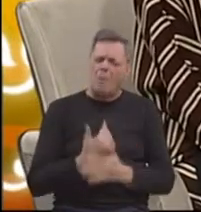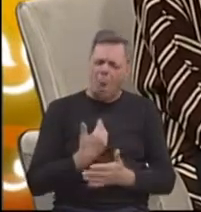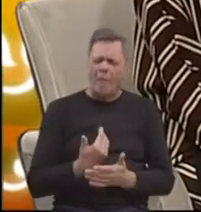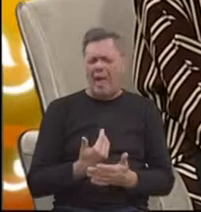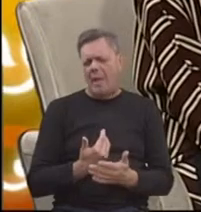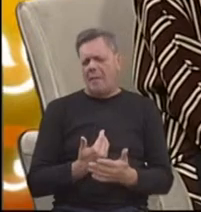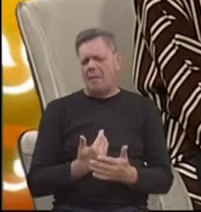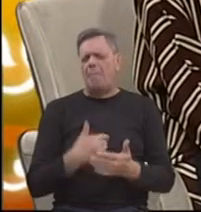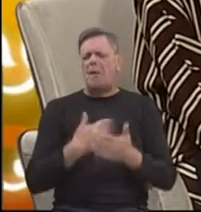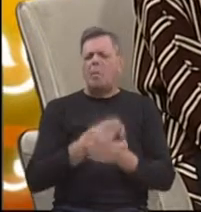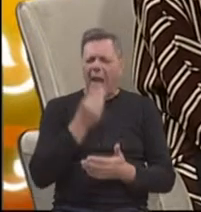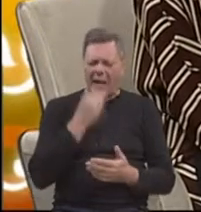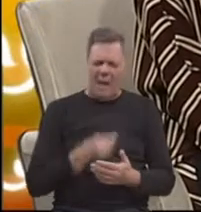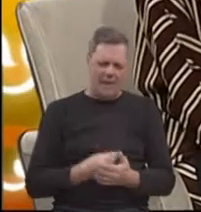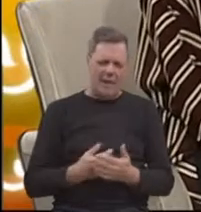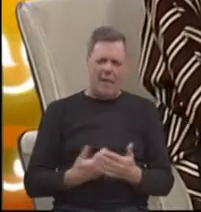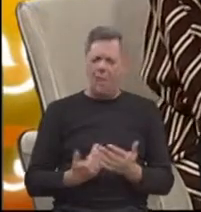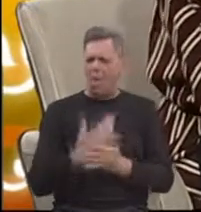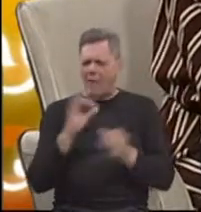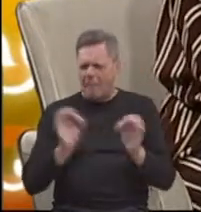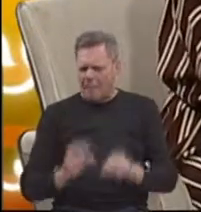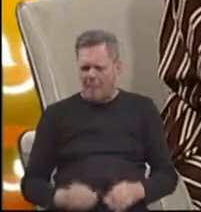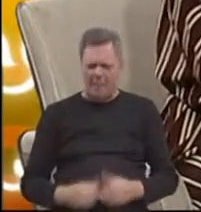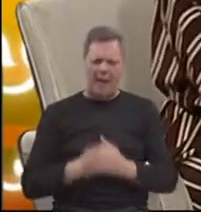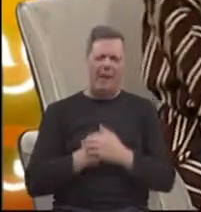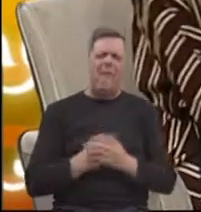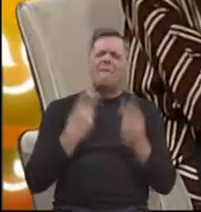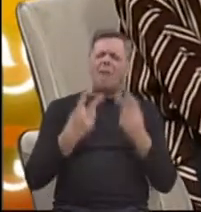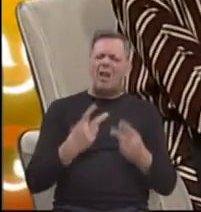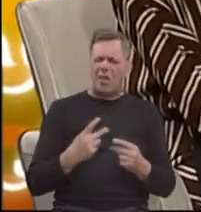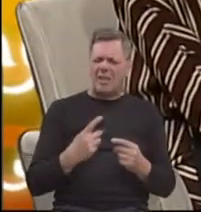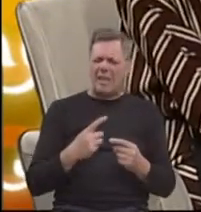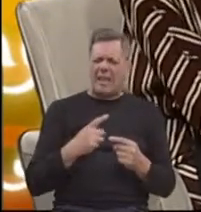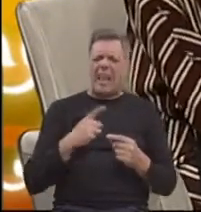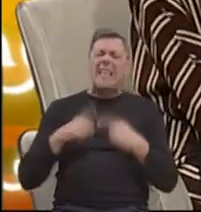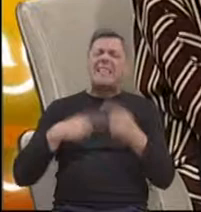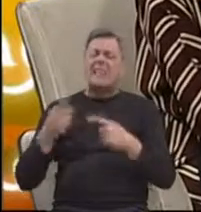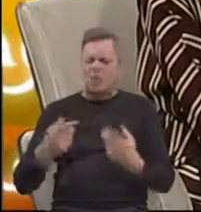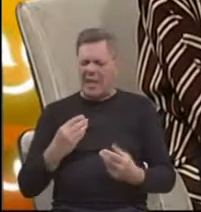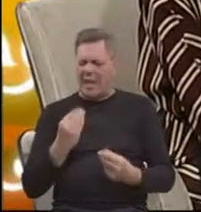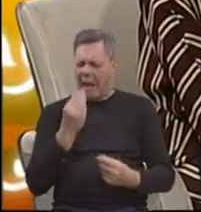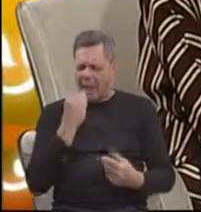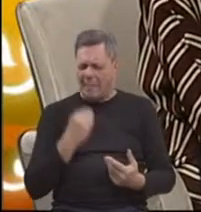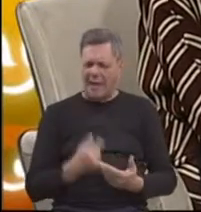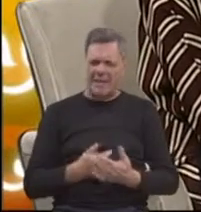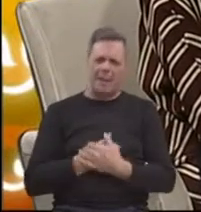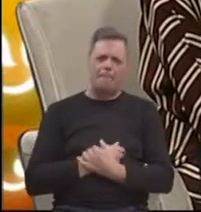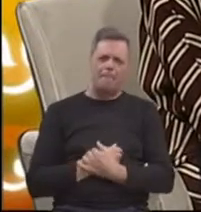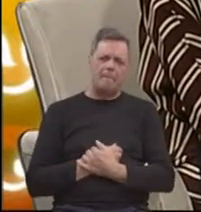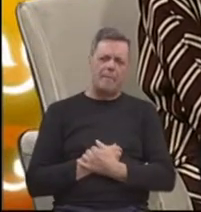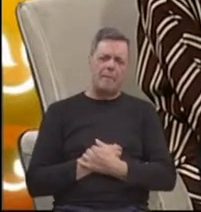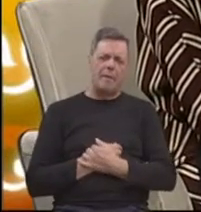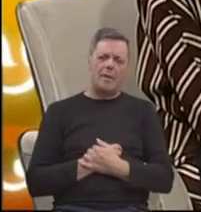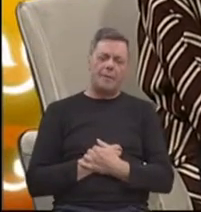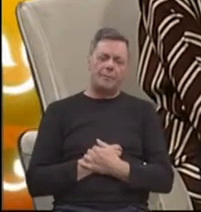pripreme namirnica. Naglašavamo sezonalnost i važnost sezonskih namirnica i to imamo cijelo vrijeme prisutno i na našim ovim socijalnim